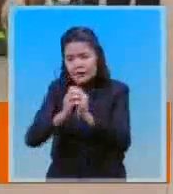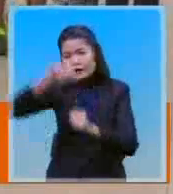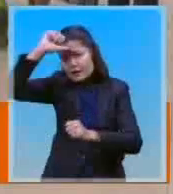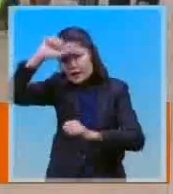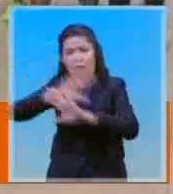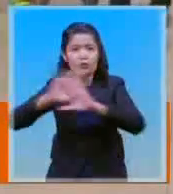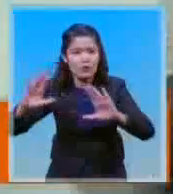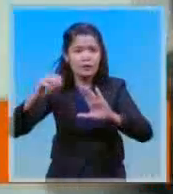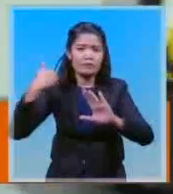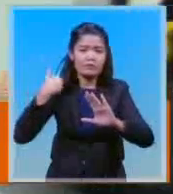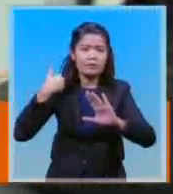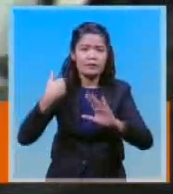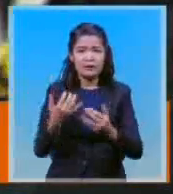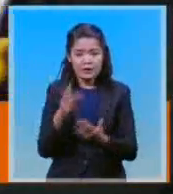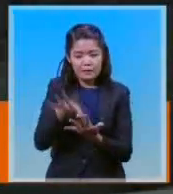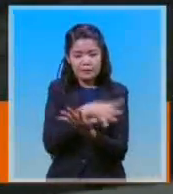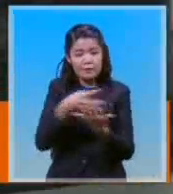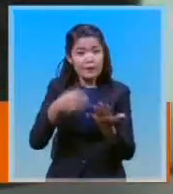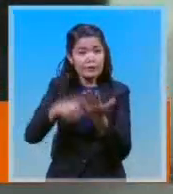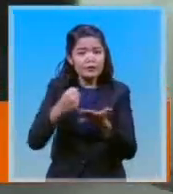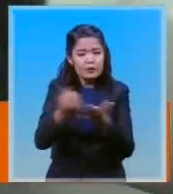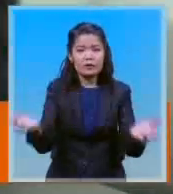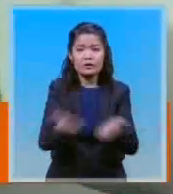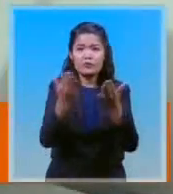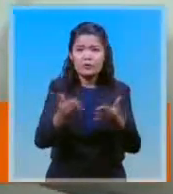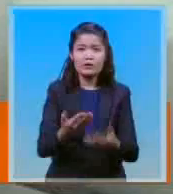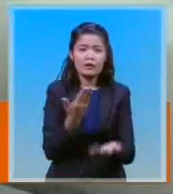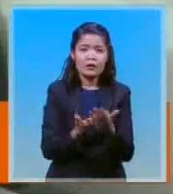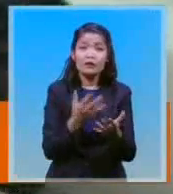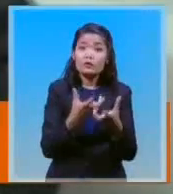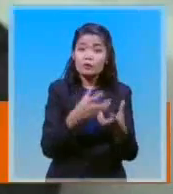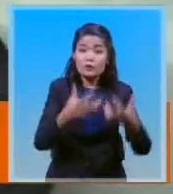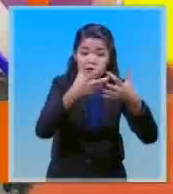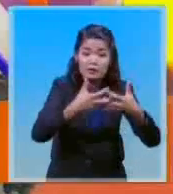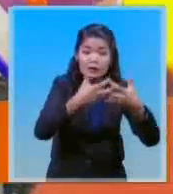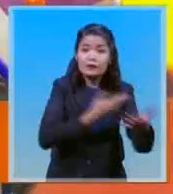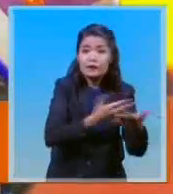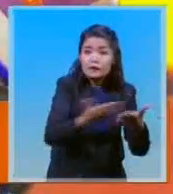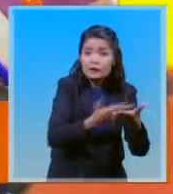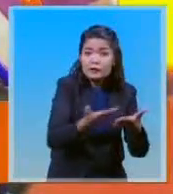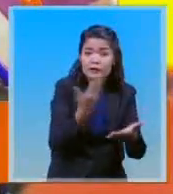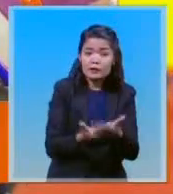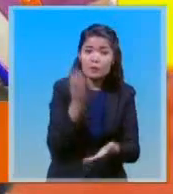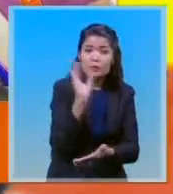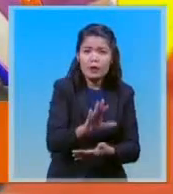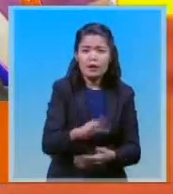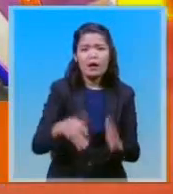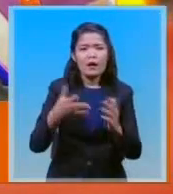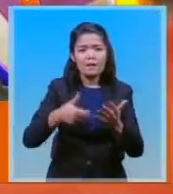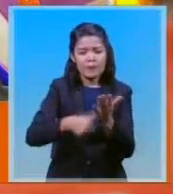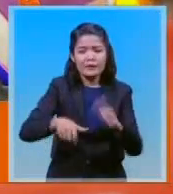และสีทองเสริมคุณค่าใช้จ่ายครับซื้อจากการคุณฝึกหัด